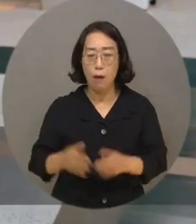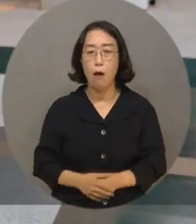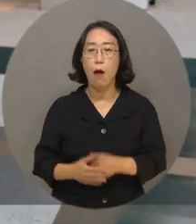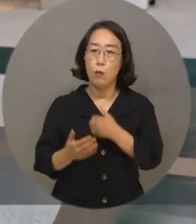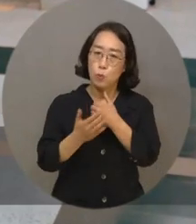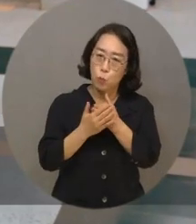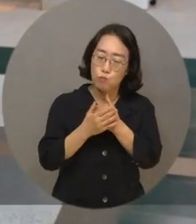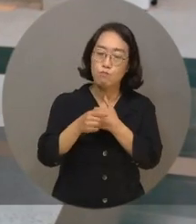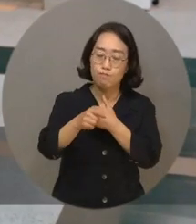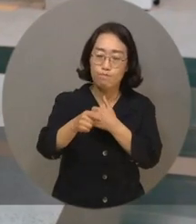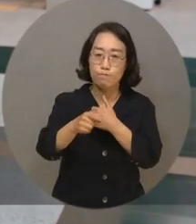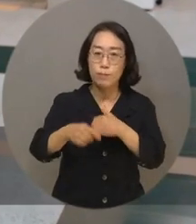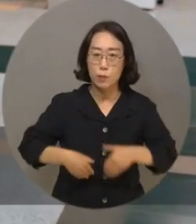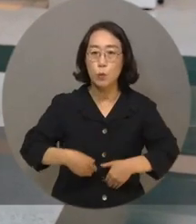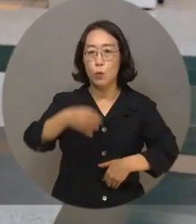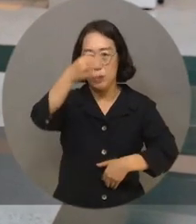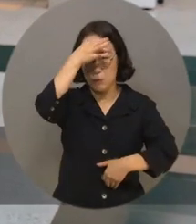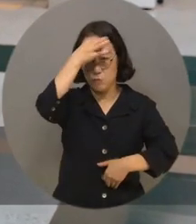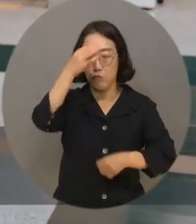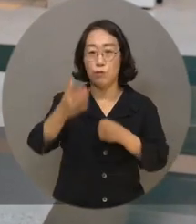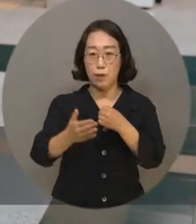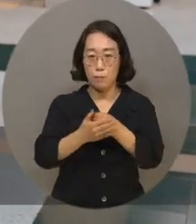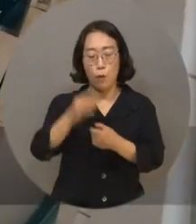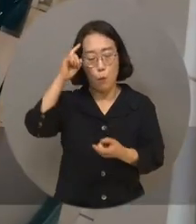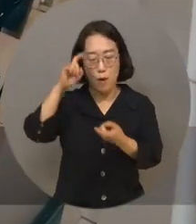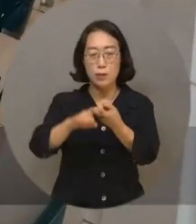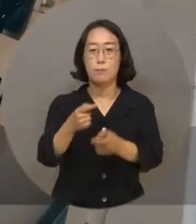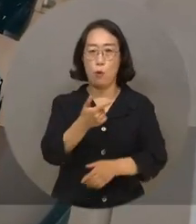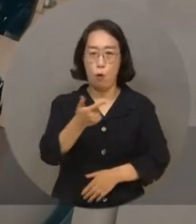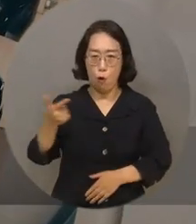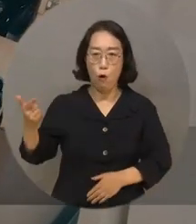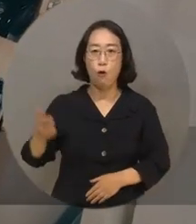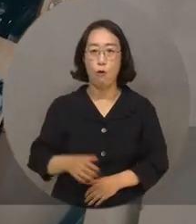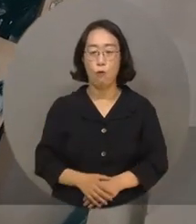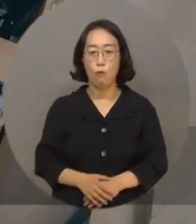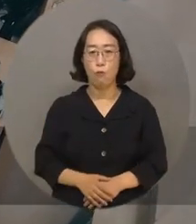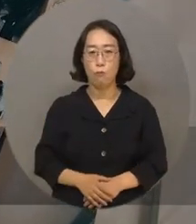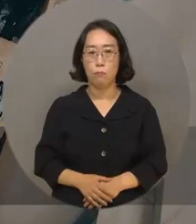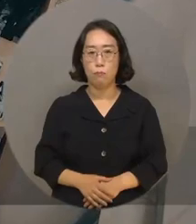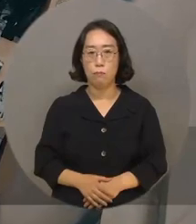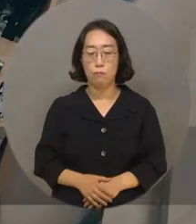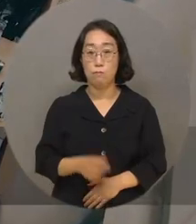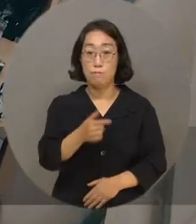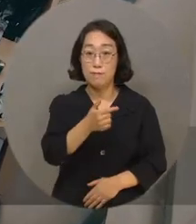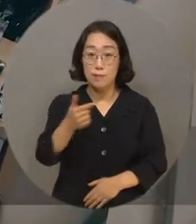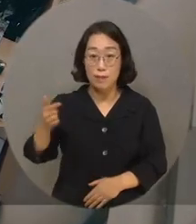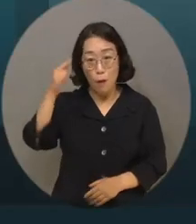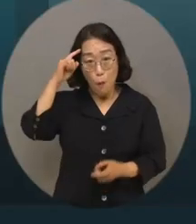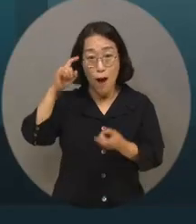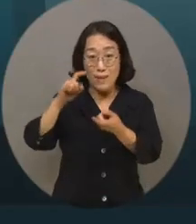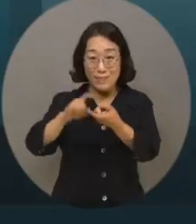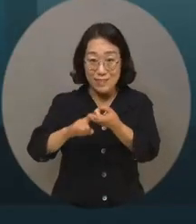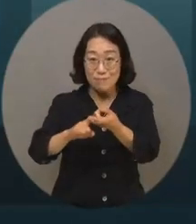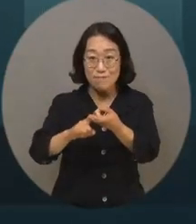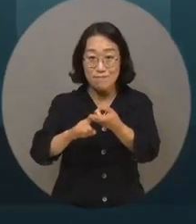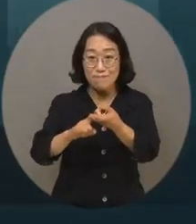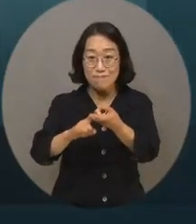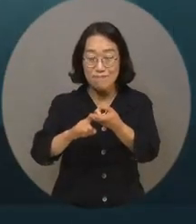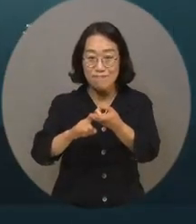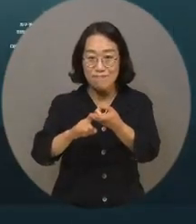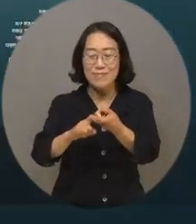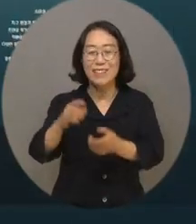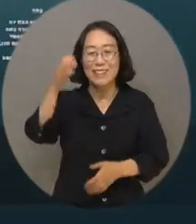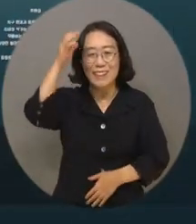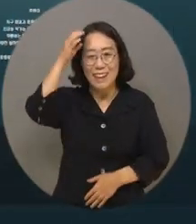요구와 관련되어 있기 때문에 아마 이렇게 큰 관심을 가지실 거라고 기대는